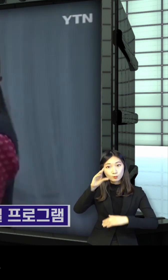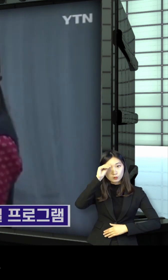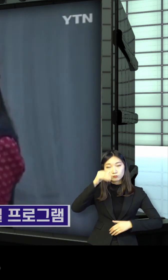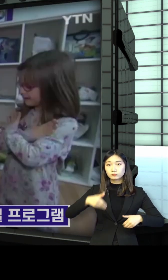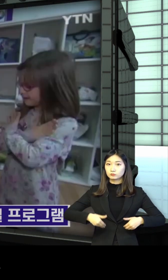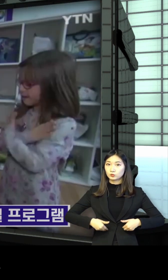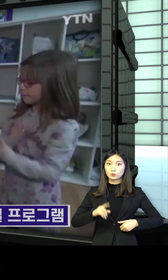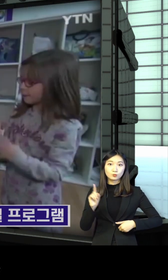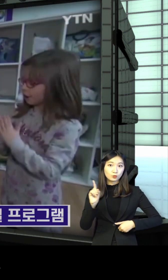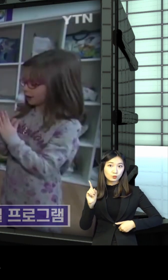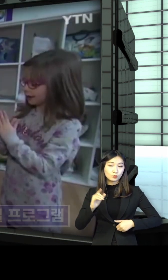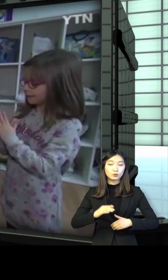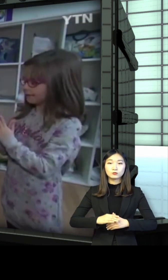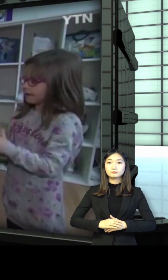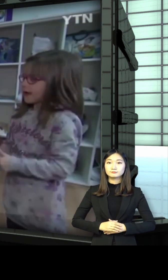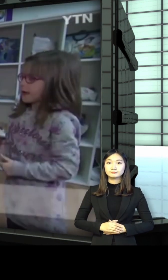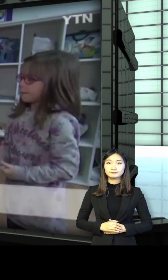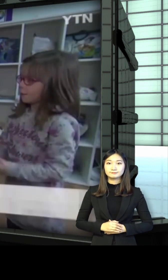무엇을 배워야 할까요?